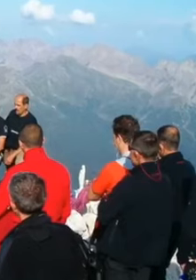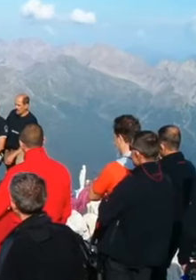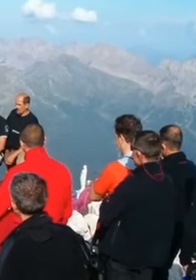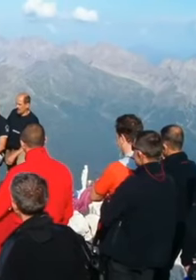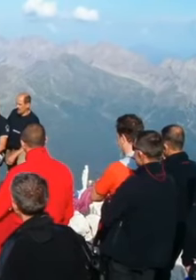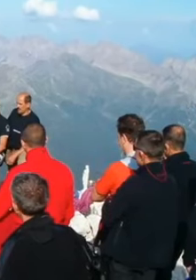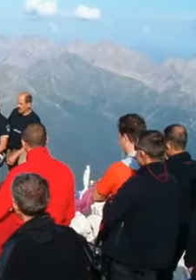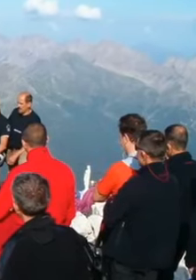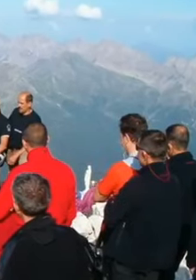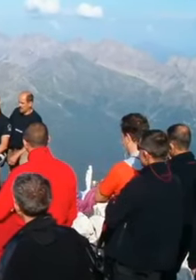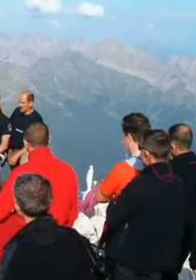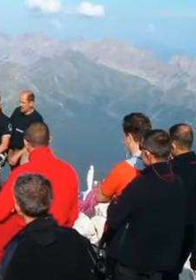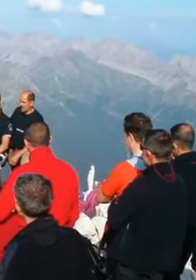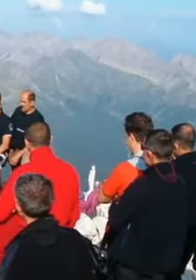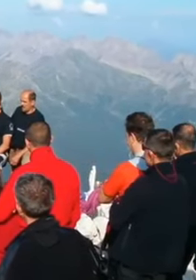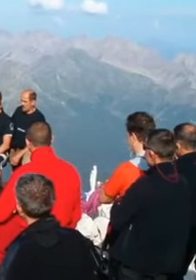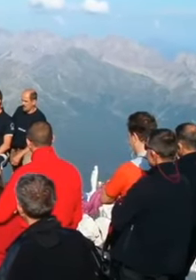lavoriamo